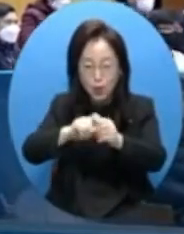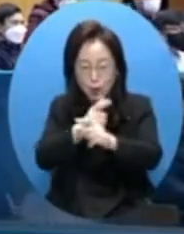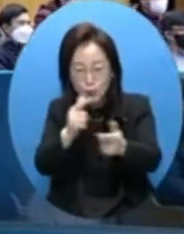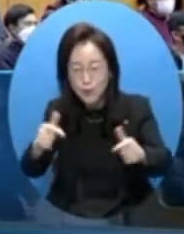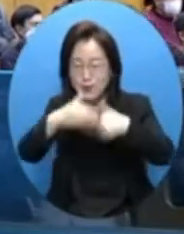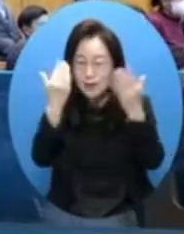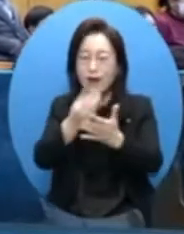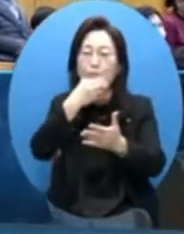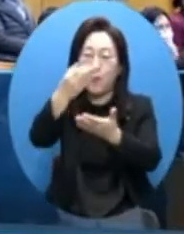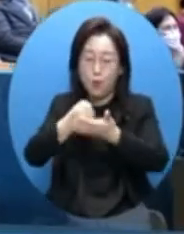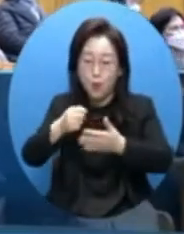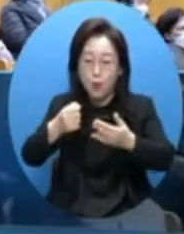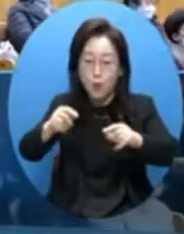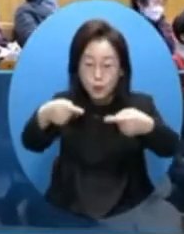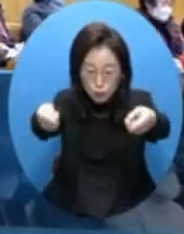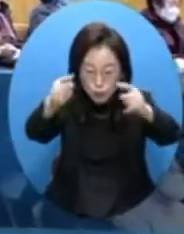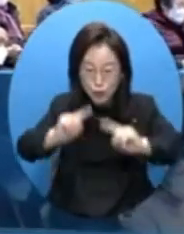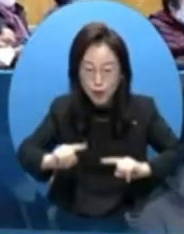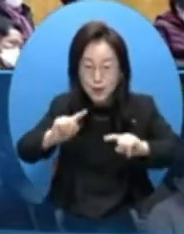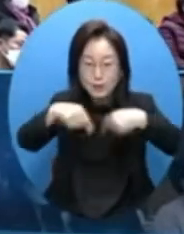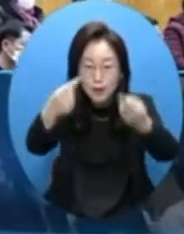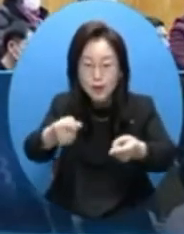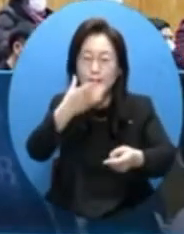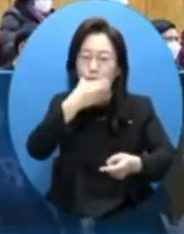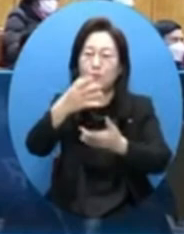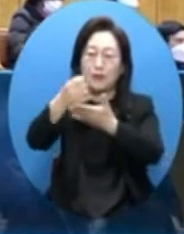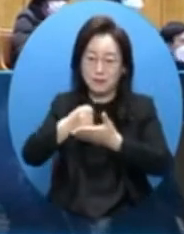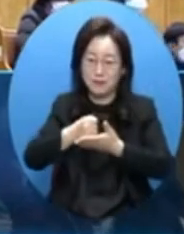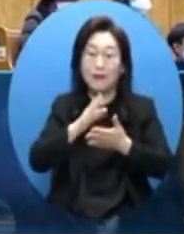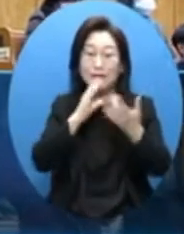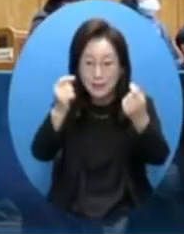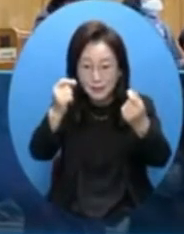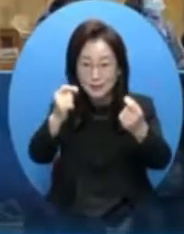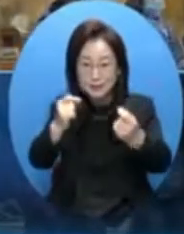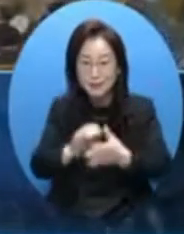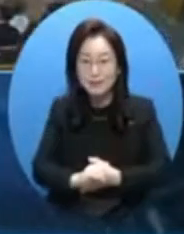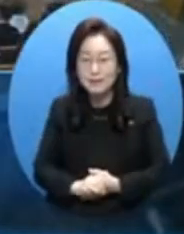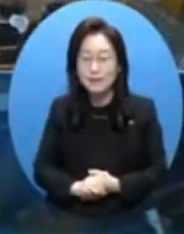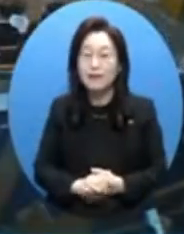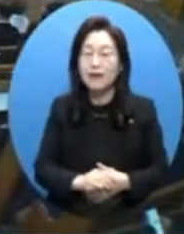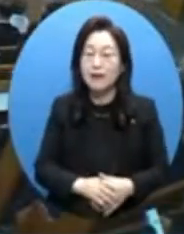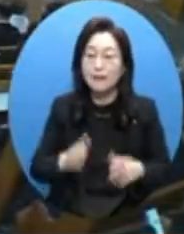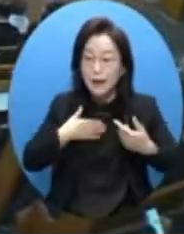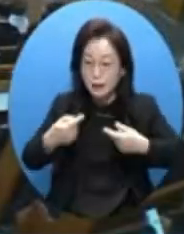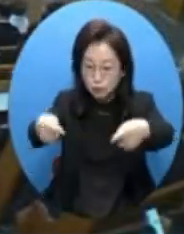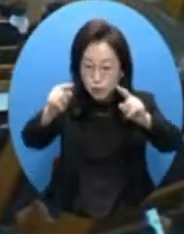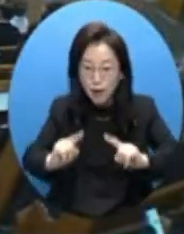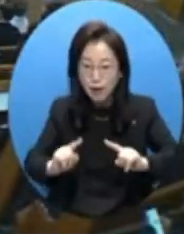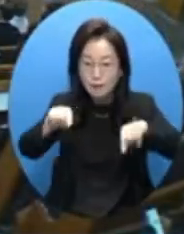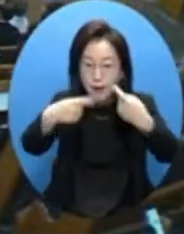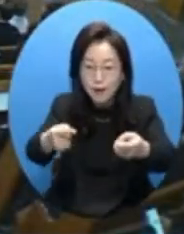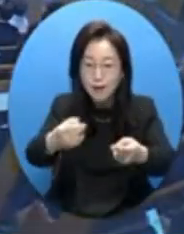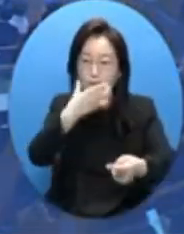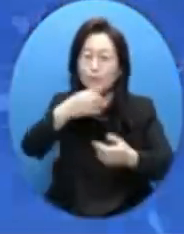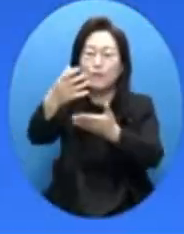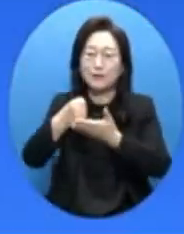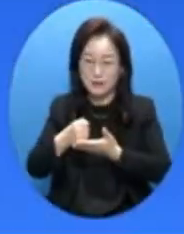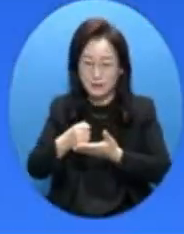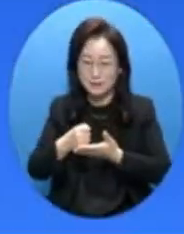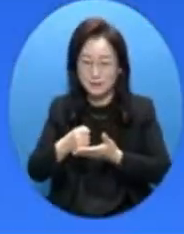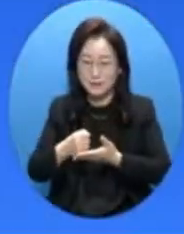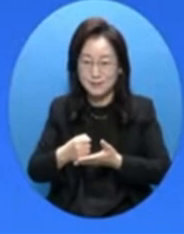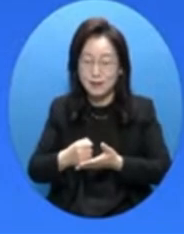내가 들어와도 복을 받고 나가도 복을 받을 것이니라 아멘 내가 들어와도 복을 받고 나가도 복을 할 것이니라